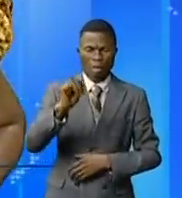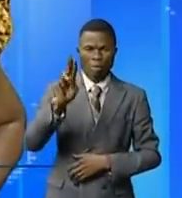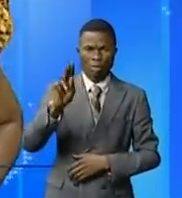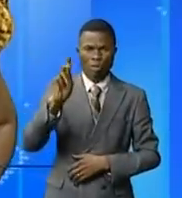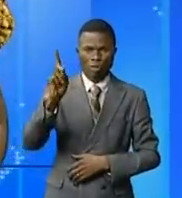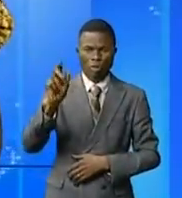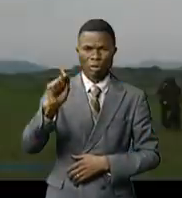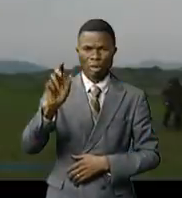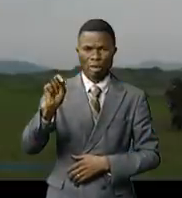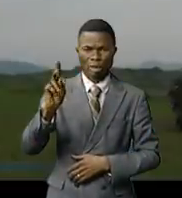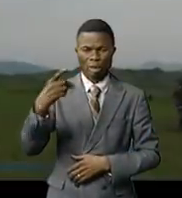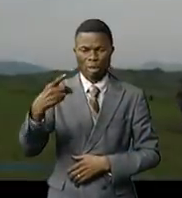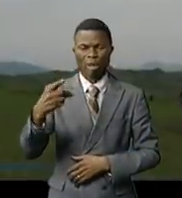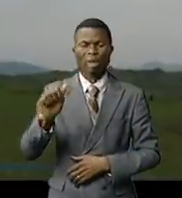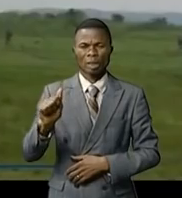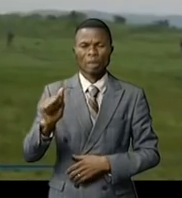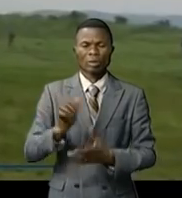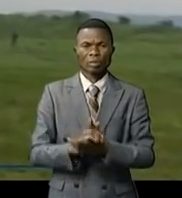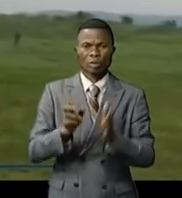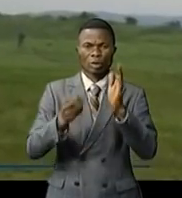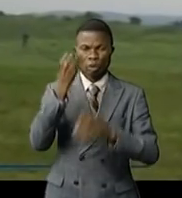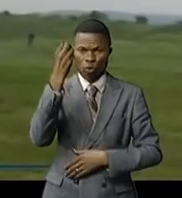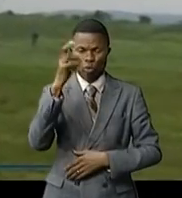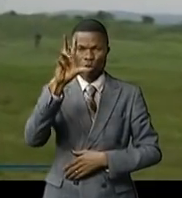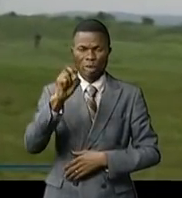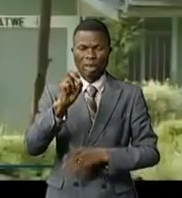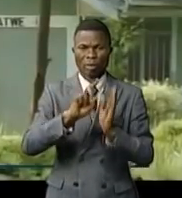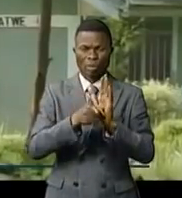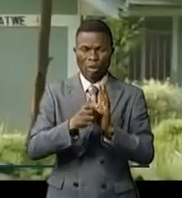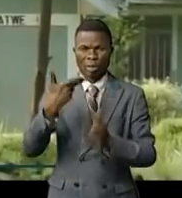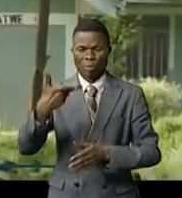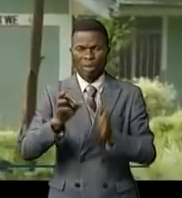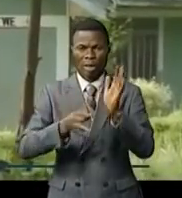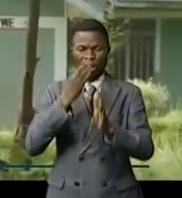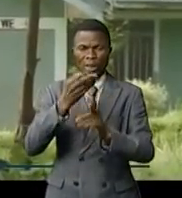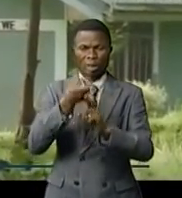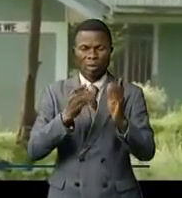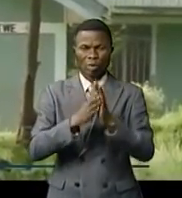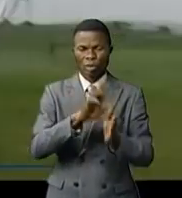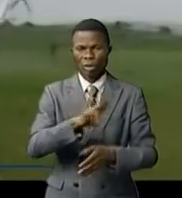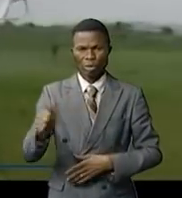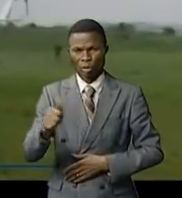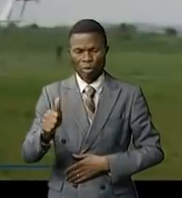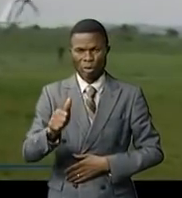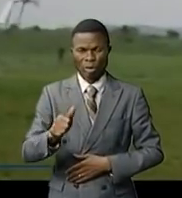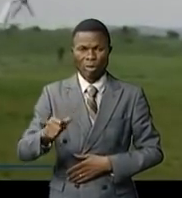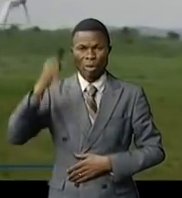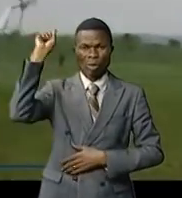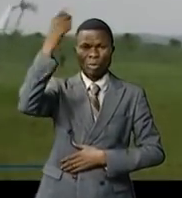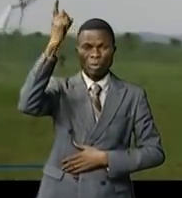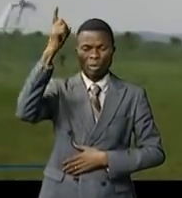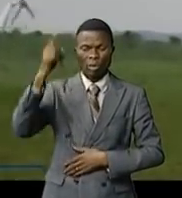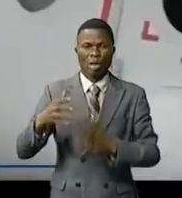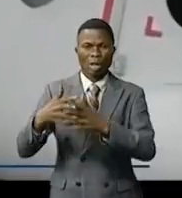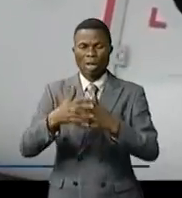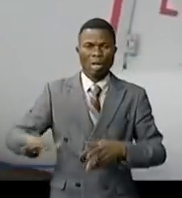territoire de Rutshuru. Il est 12h30, mercredi 13 octobre 2021, l'hélicoptère onusien, à